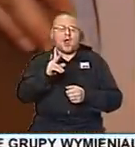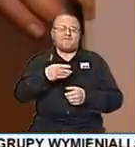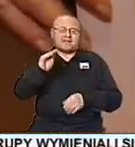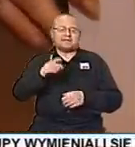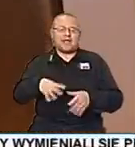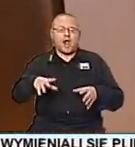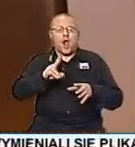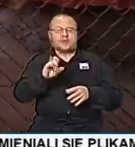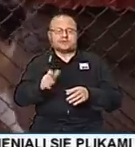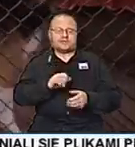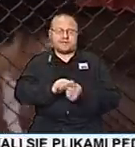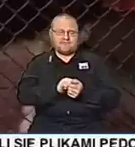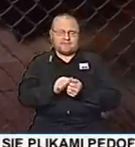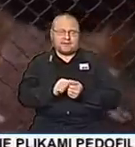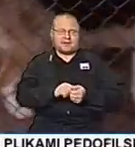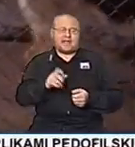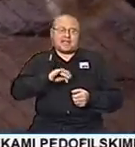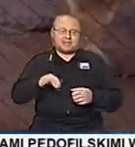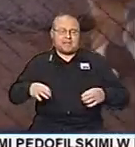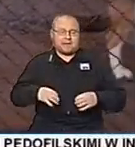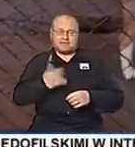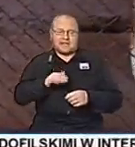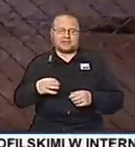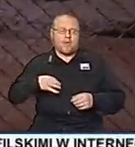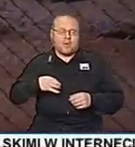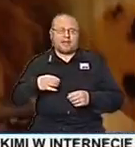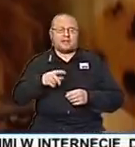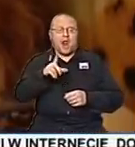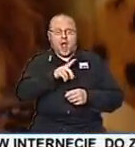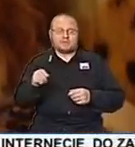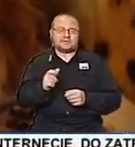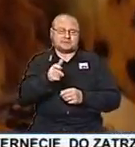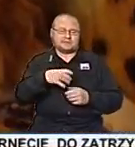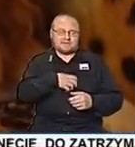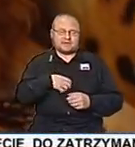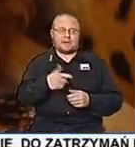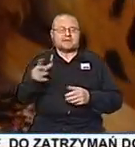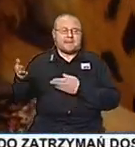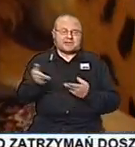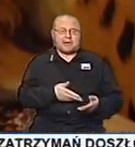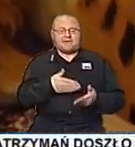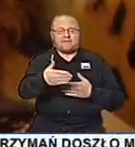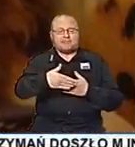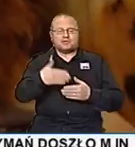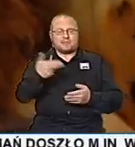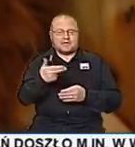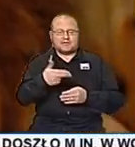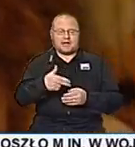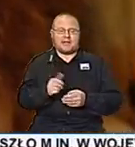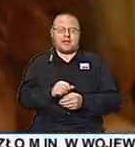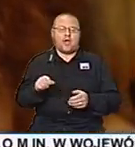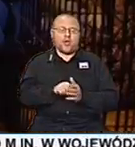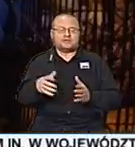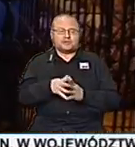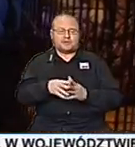i dać kolejnym zwierzakom. Jeśli Państwu nie jest obojętny los mieszkańców schronisk, zapraszamy w najbliższą niedzielę 20 grudnia w godzinach od 10